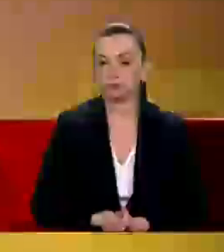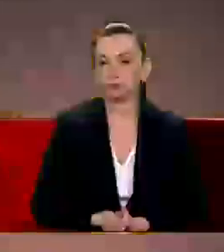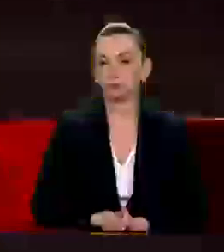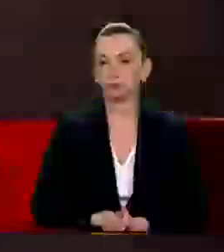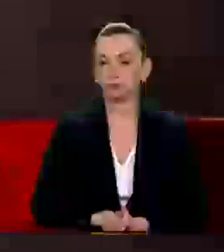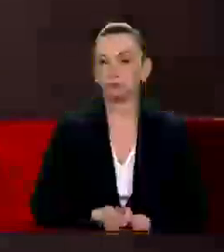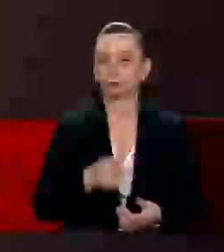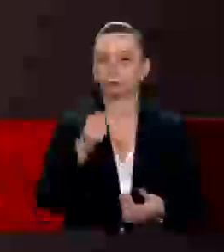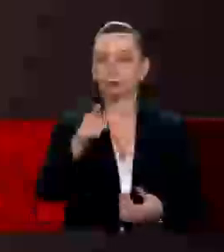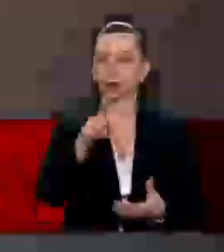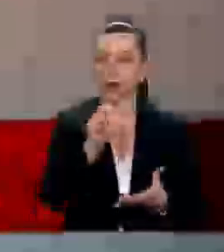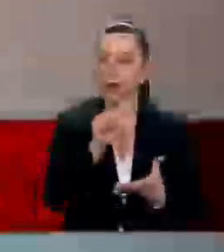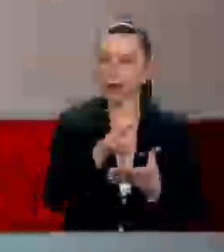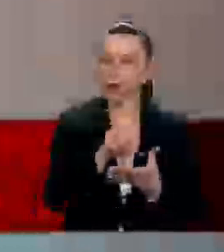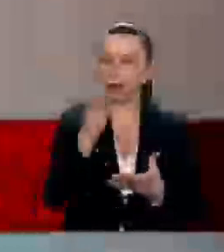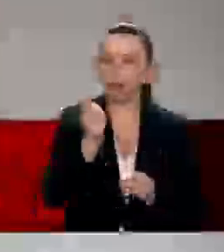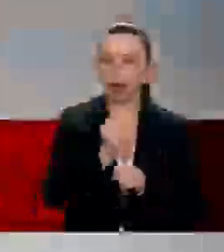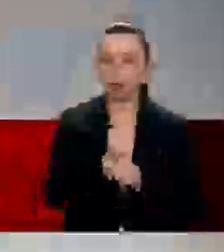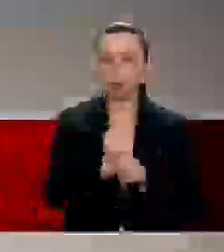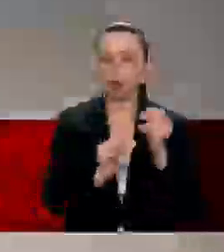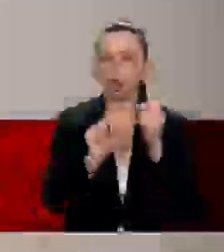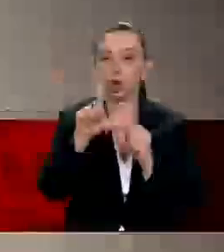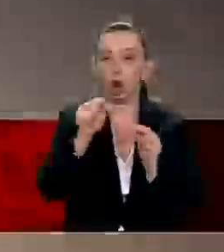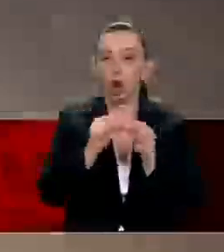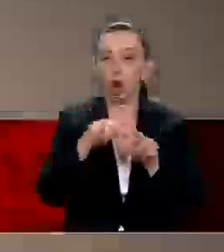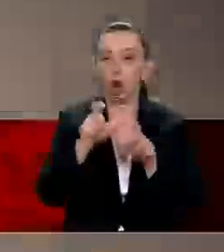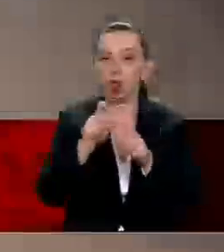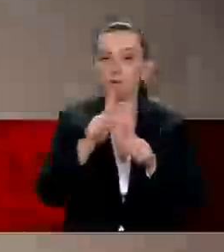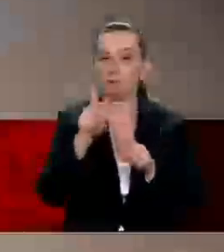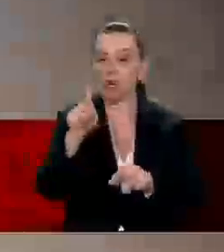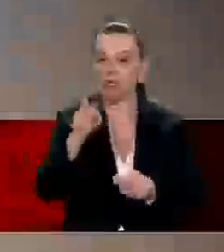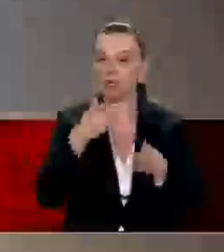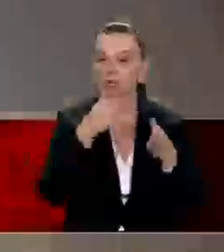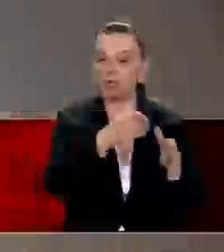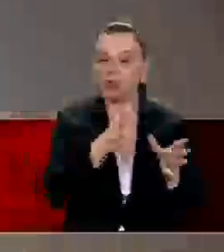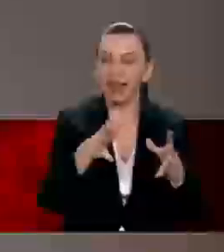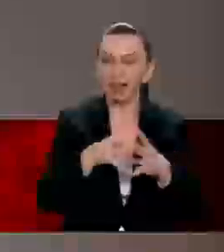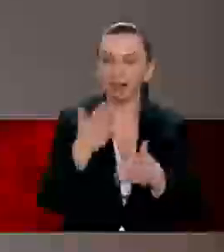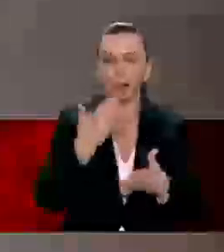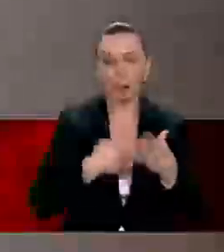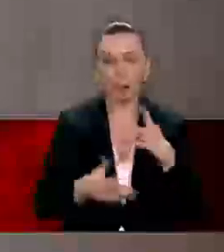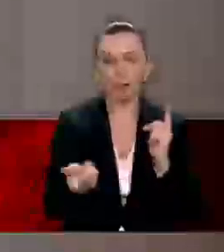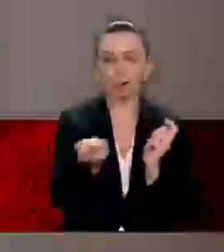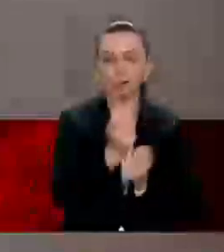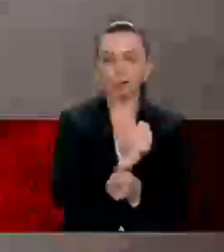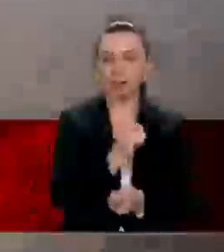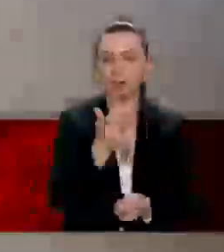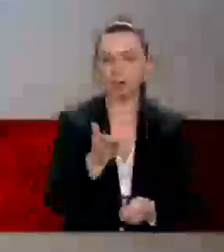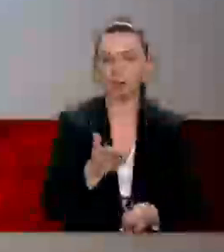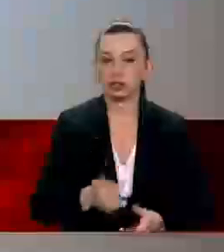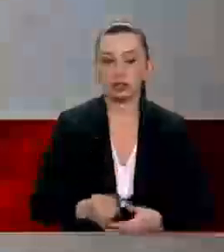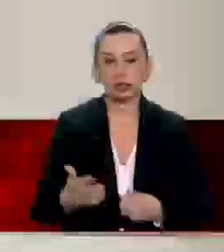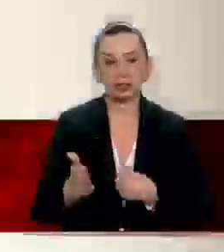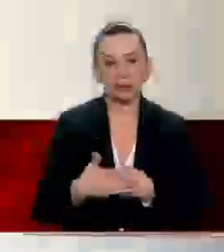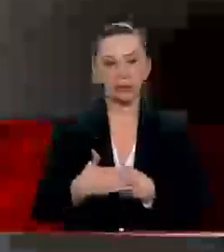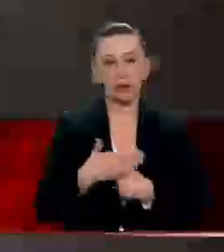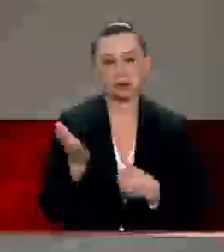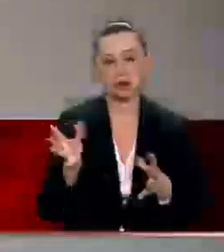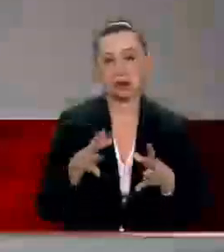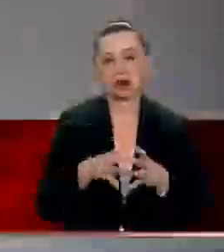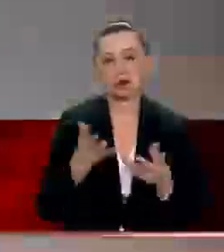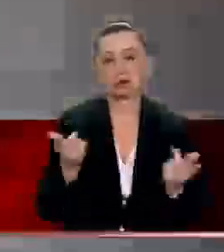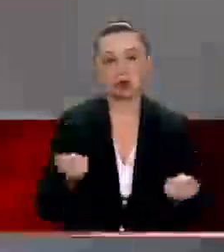ha. Buradan da Adıyaman'a, Gölbaşı'na geçti. Yorulan ekibi değiştirdi. Bizim gönüllerimiz çünkü masa ihtiyacı var. Çok yardım ediyorlar. Bu bizim